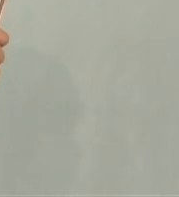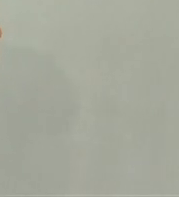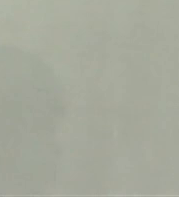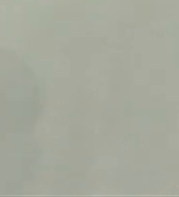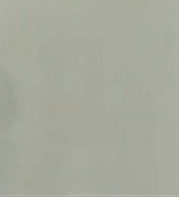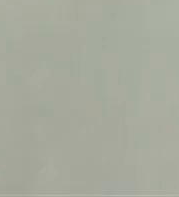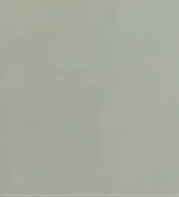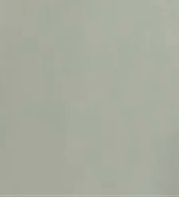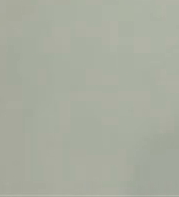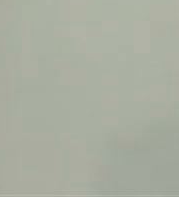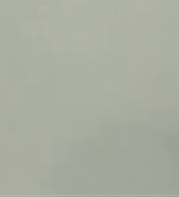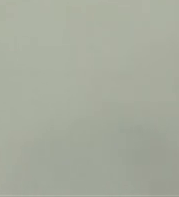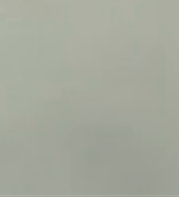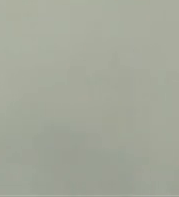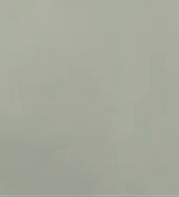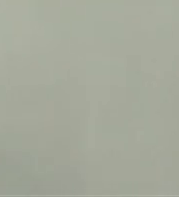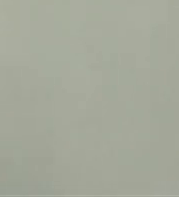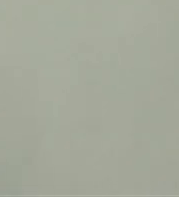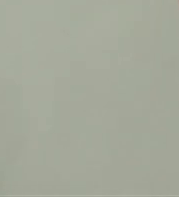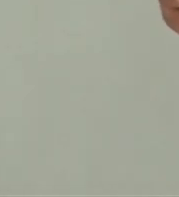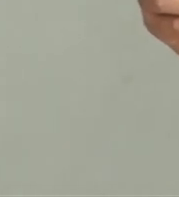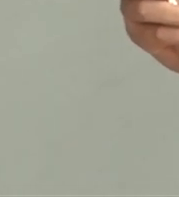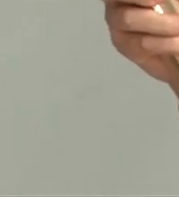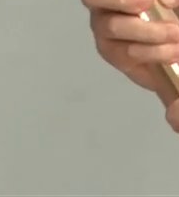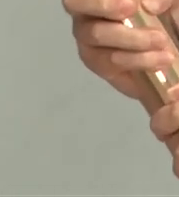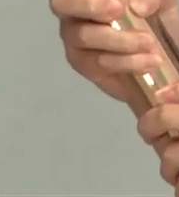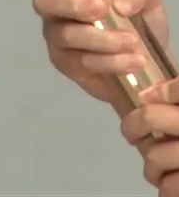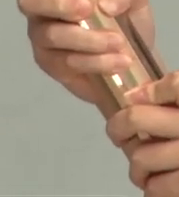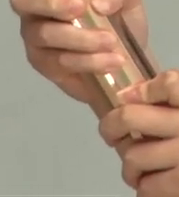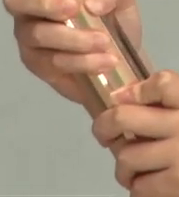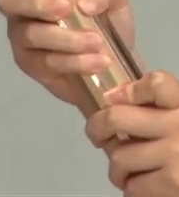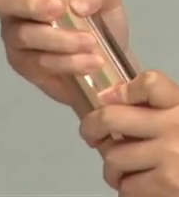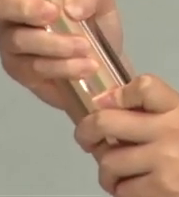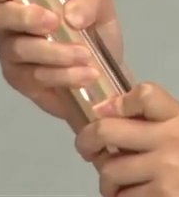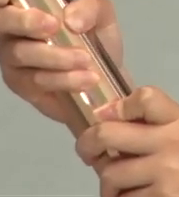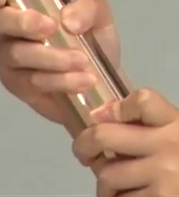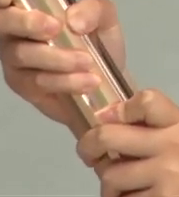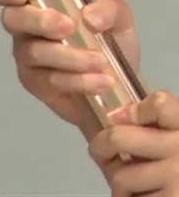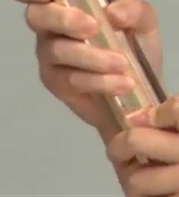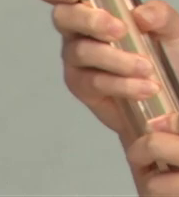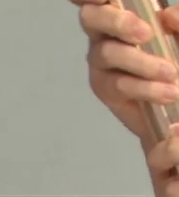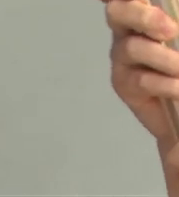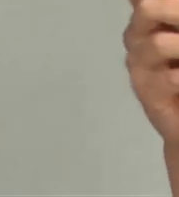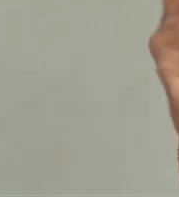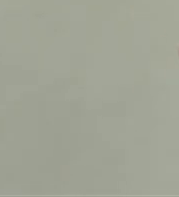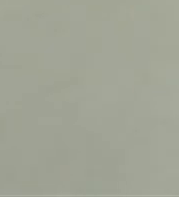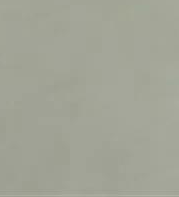ただいま国立市の最終ランナーに聖火がつながりました。